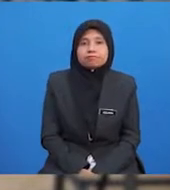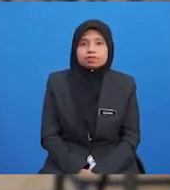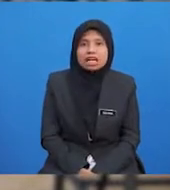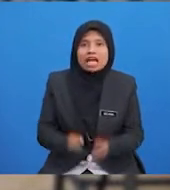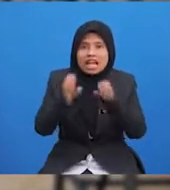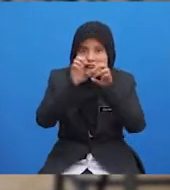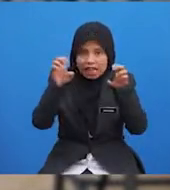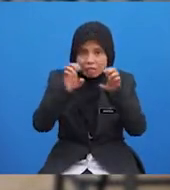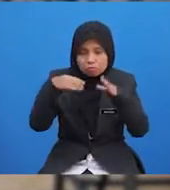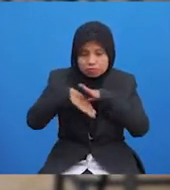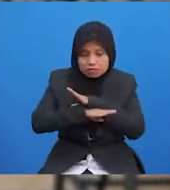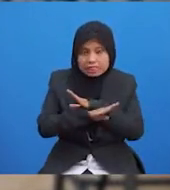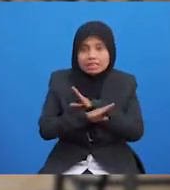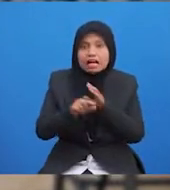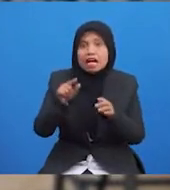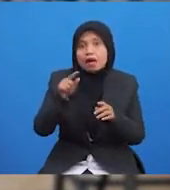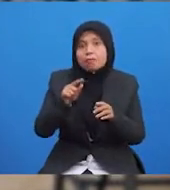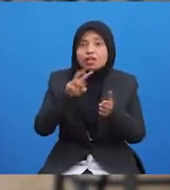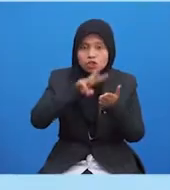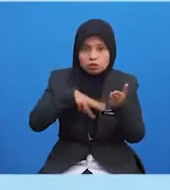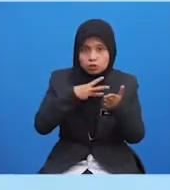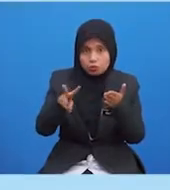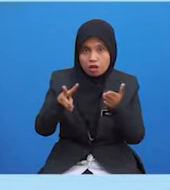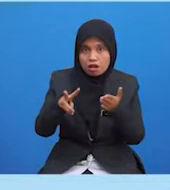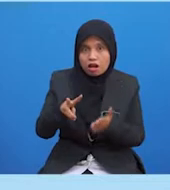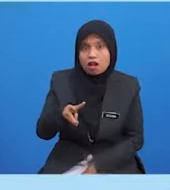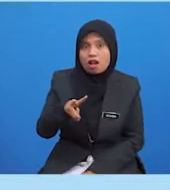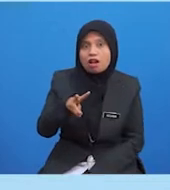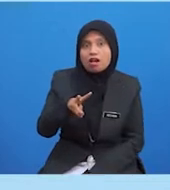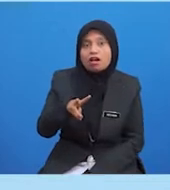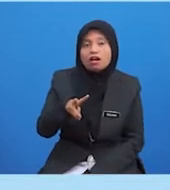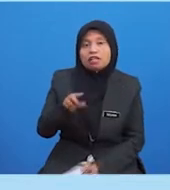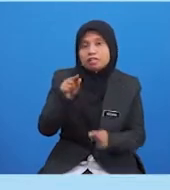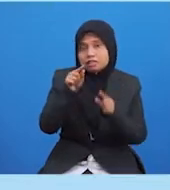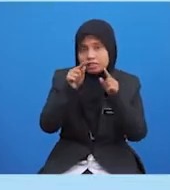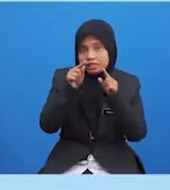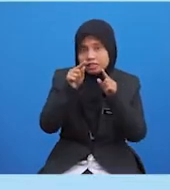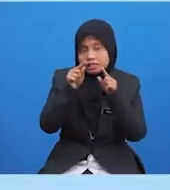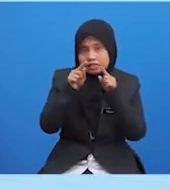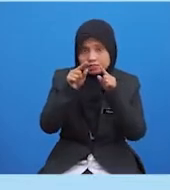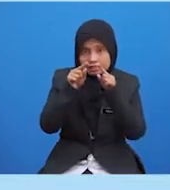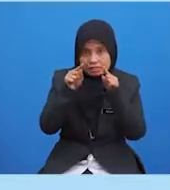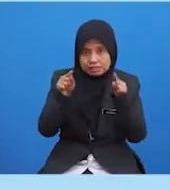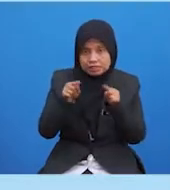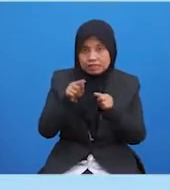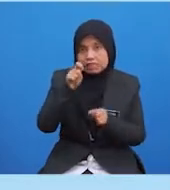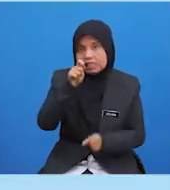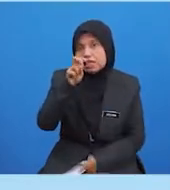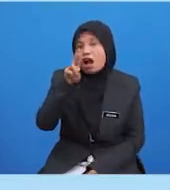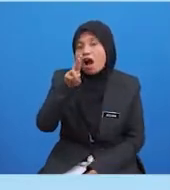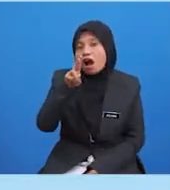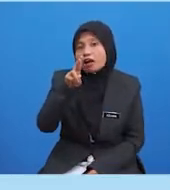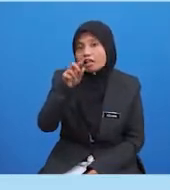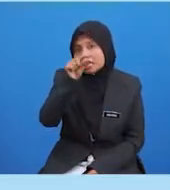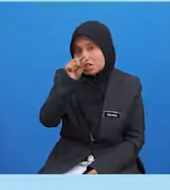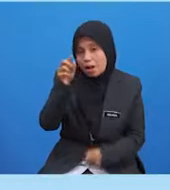Elemen dalam table terdiri daripada tag tr yang merujuk kepada setiap baris dalam